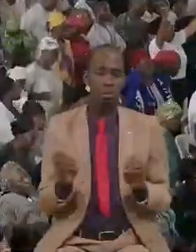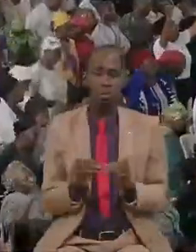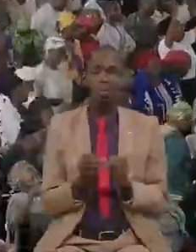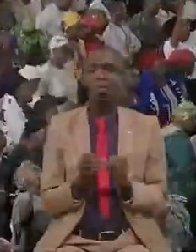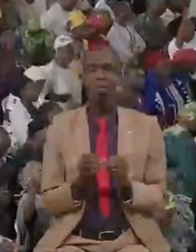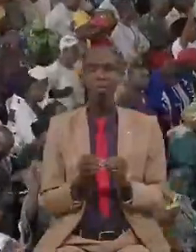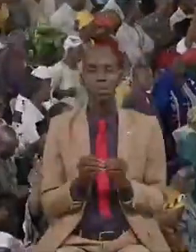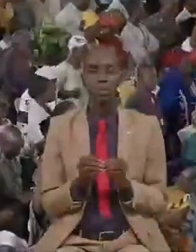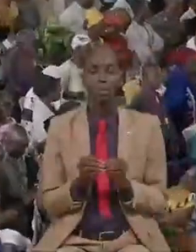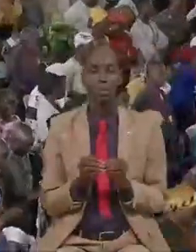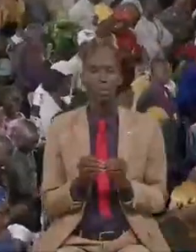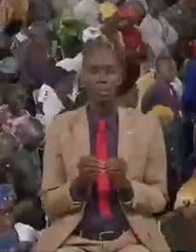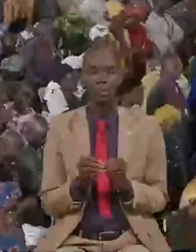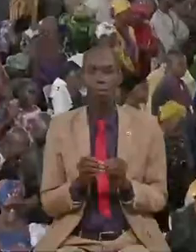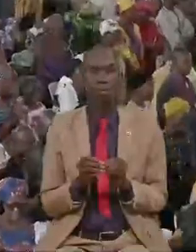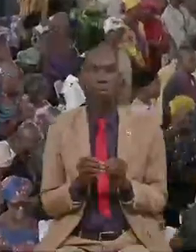Ne te rabaisse plus.